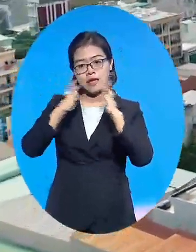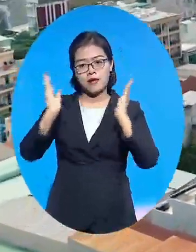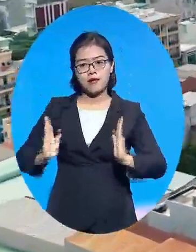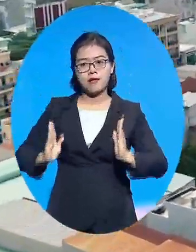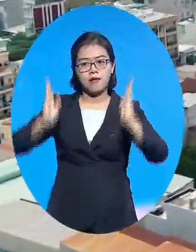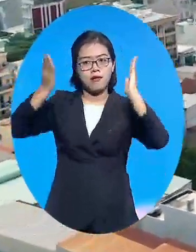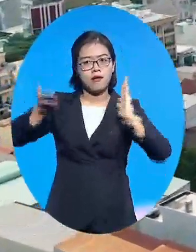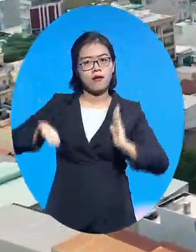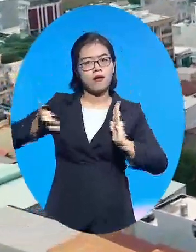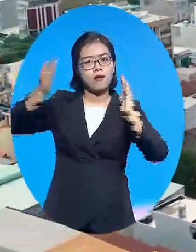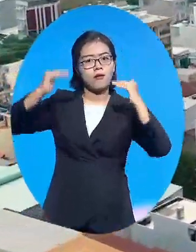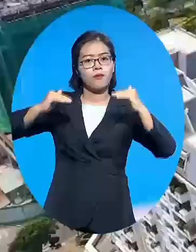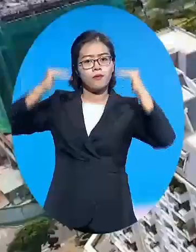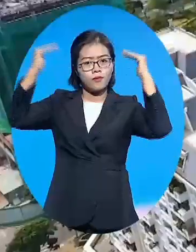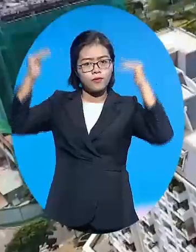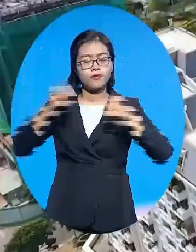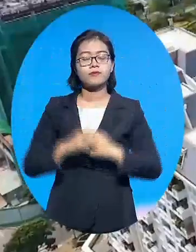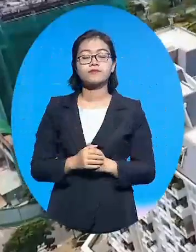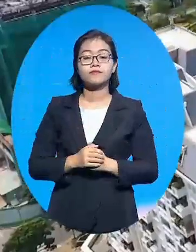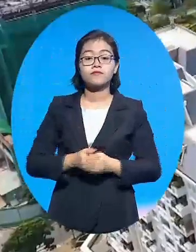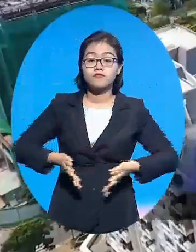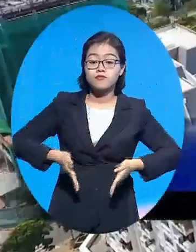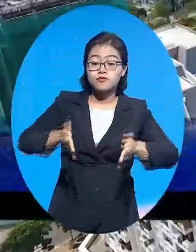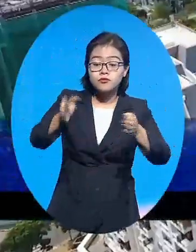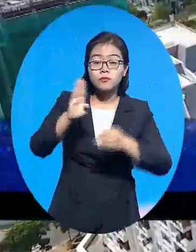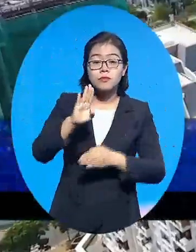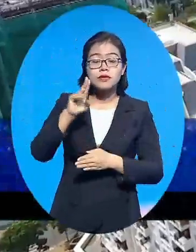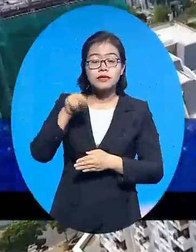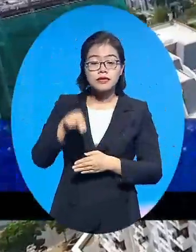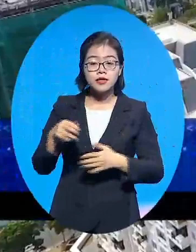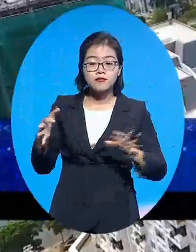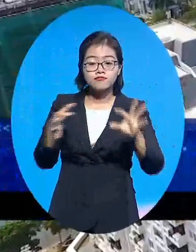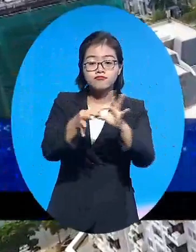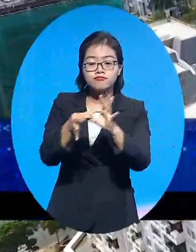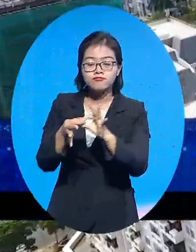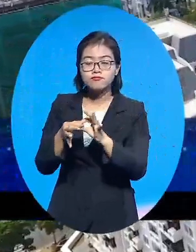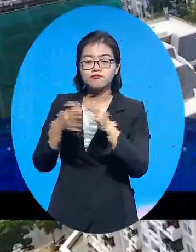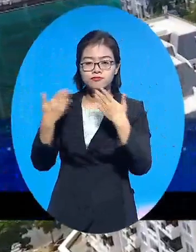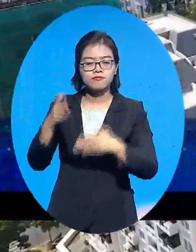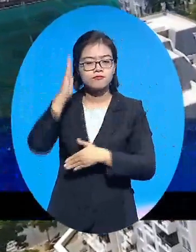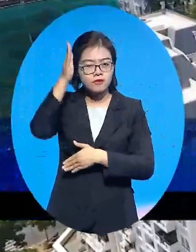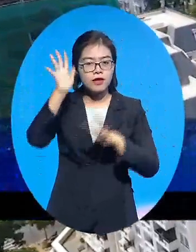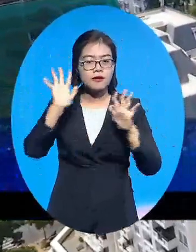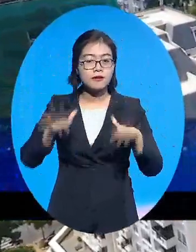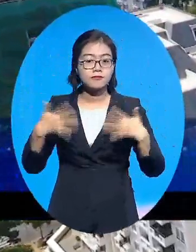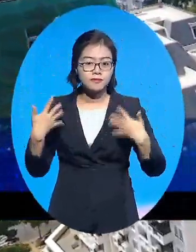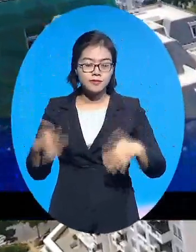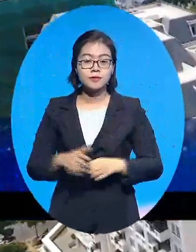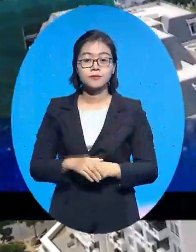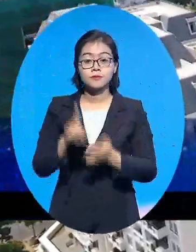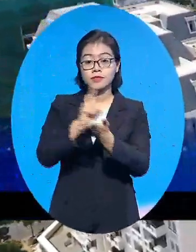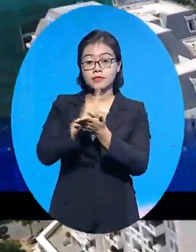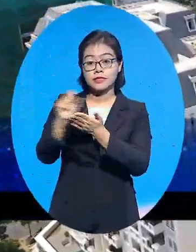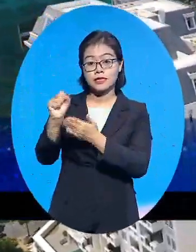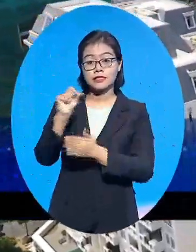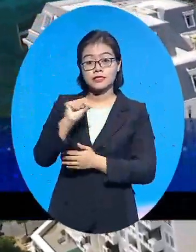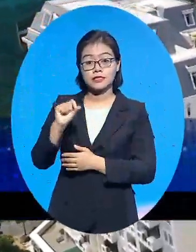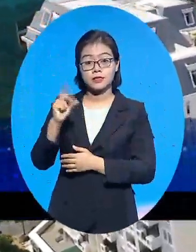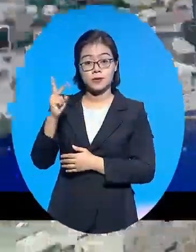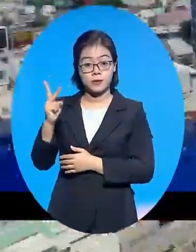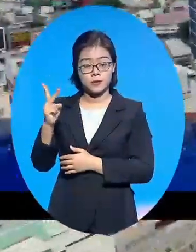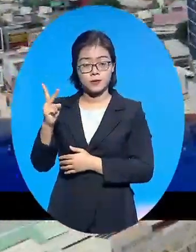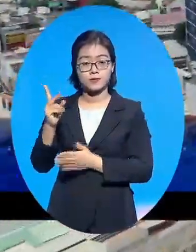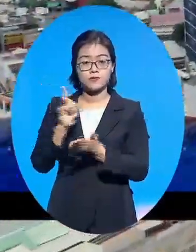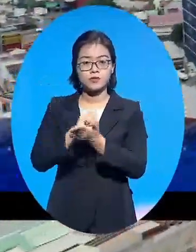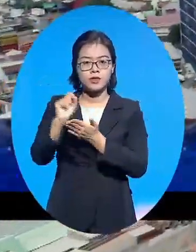đường kết nối trực tiếp với đường Bến Nghé cũng sẽ được hình thành trong năm 2022 chỉ có dự án season home là dự án bất động sản ven